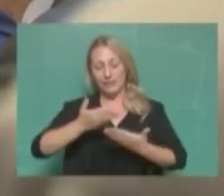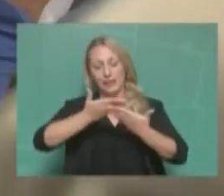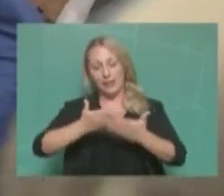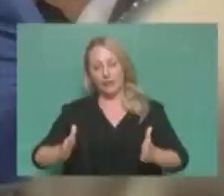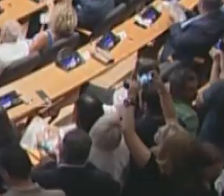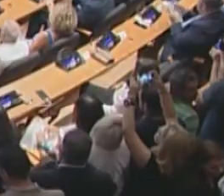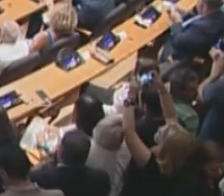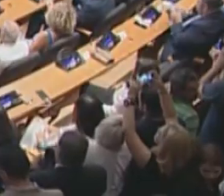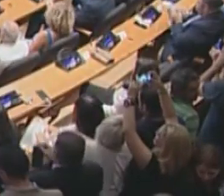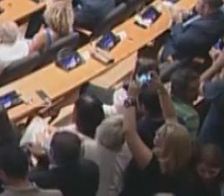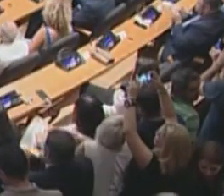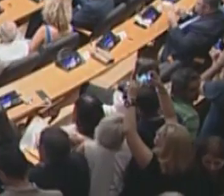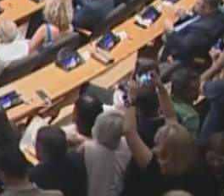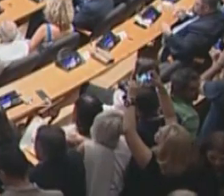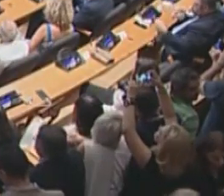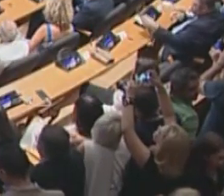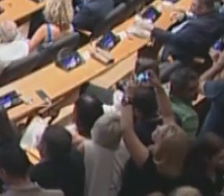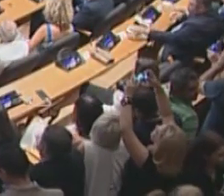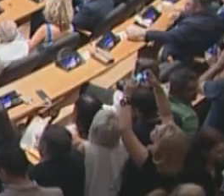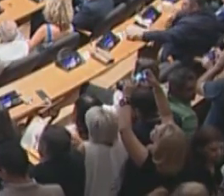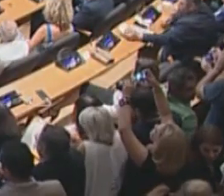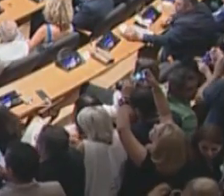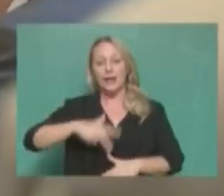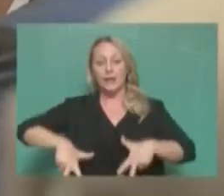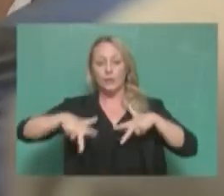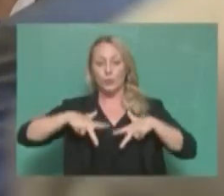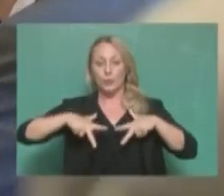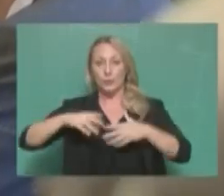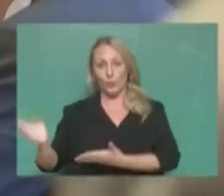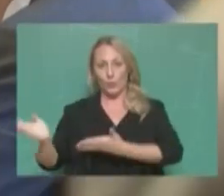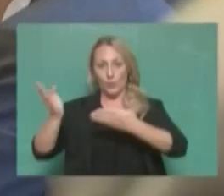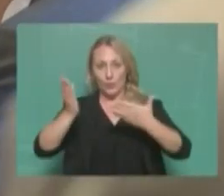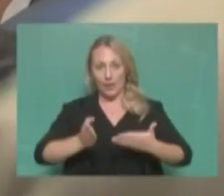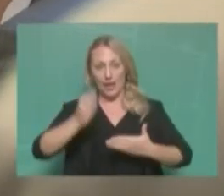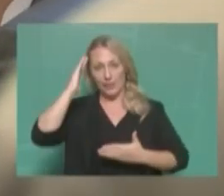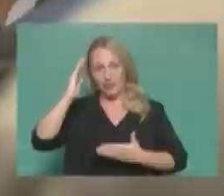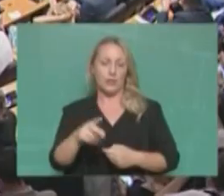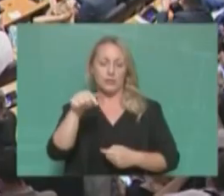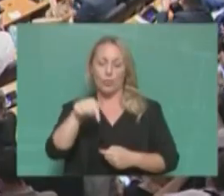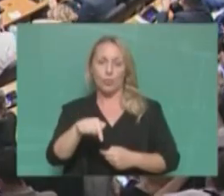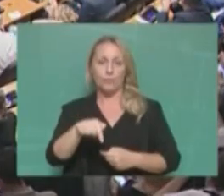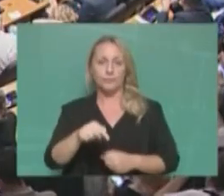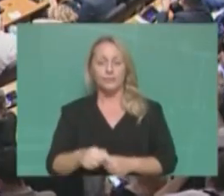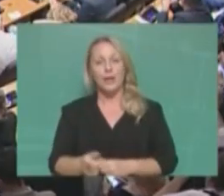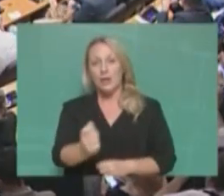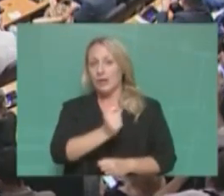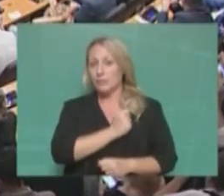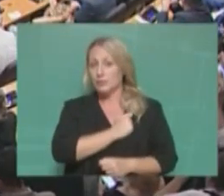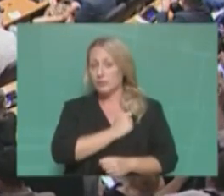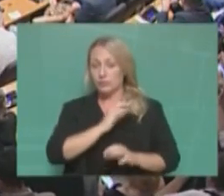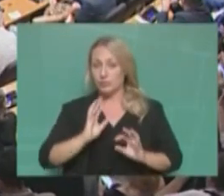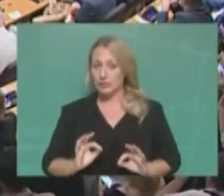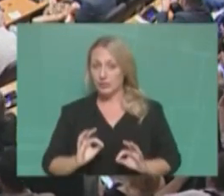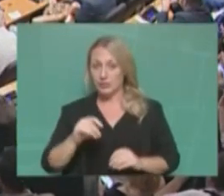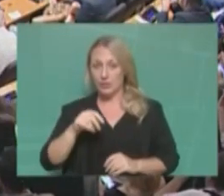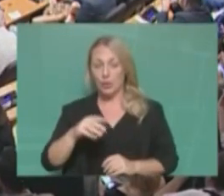Υπουργός Εσωτερικών απίφθινε κάλεσμα ενότητας και υποστήριξης του νέου Δημάρχου στο έργο του. Πιστεύω ότι